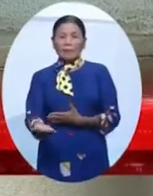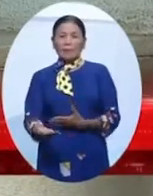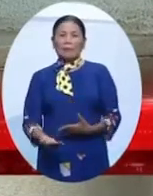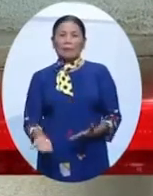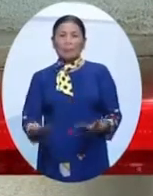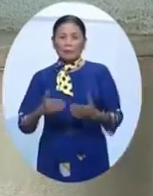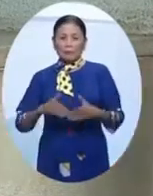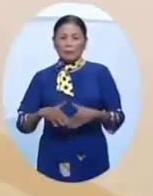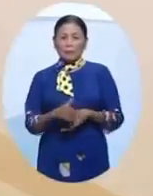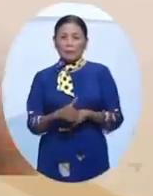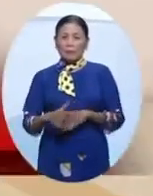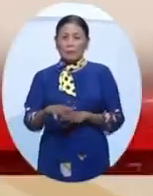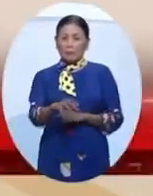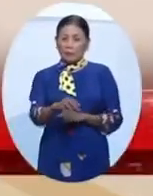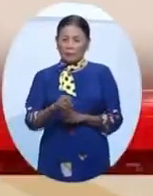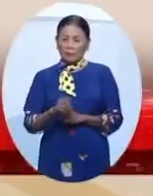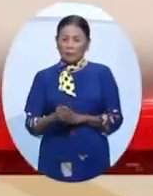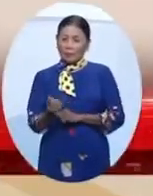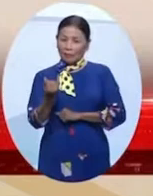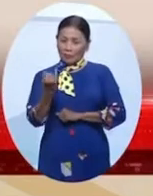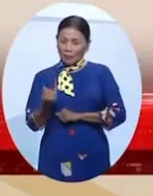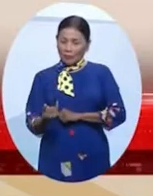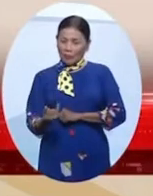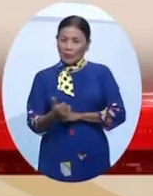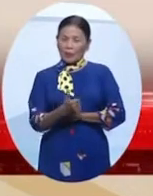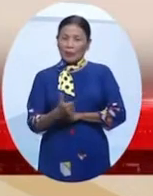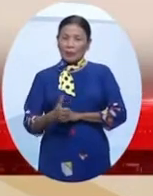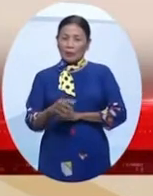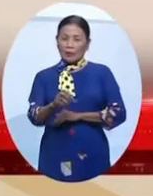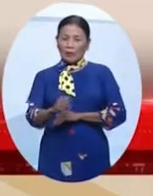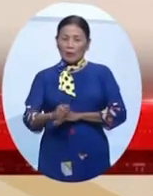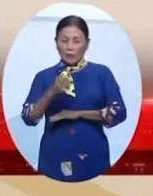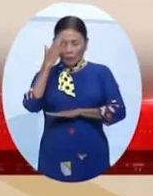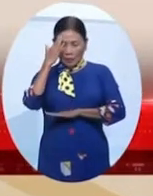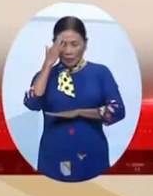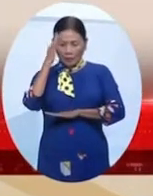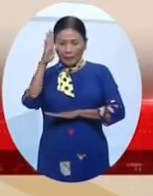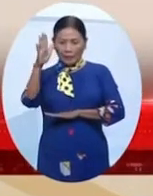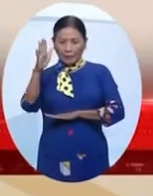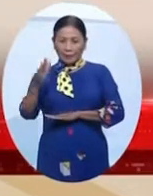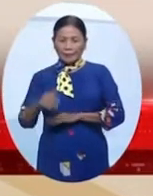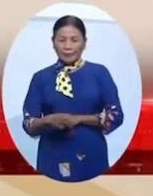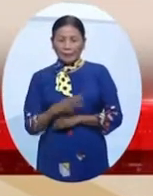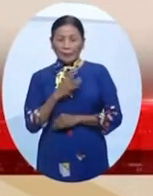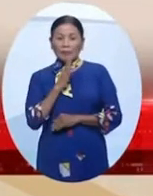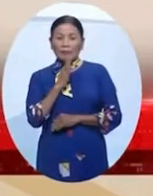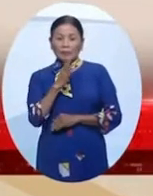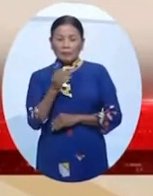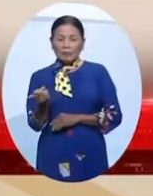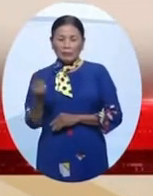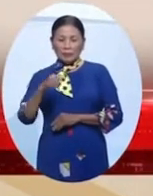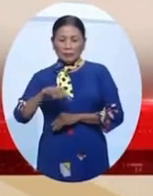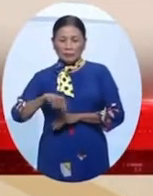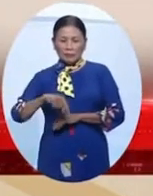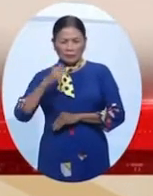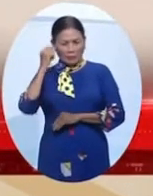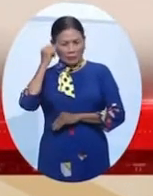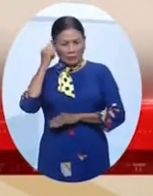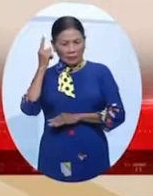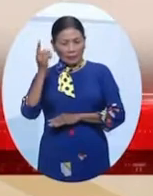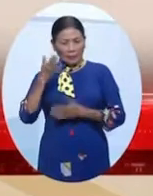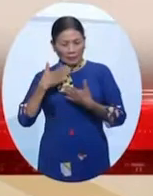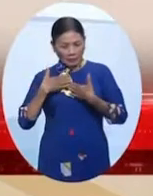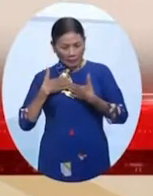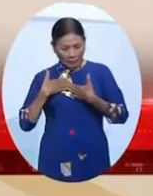người tiêu dùng. Cuối cùng là người tiêu dùng là người đầu tiên trong cái khía cạnh sẽ là phán xét, là cái ấn tượng nào để lại trong lòng người tiêu